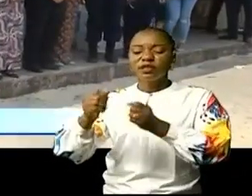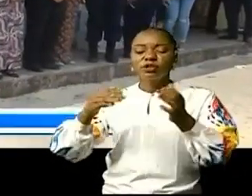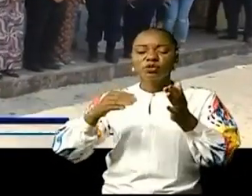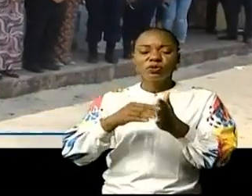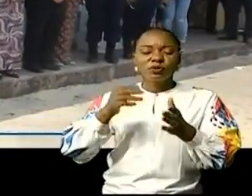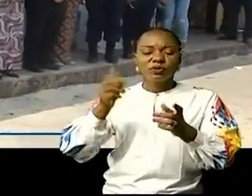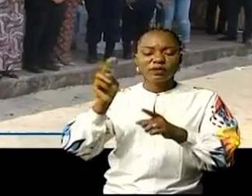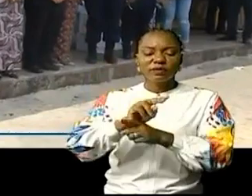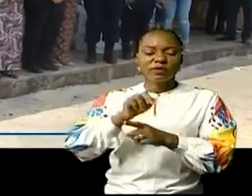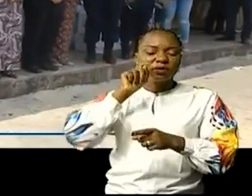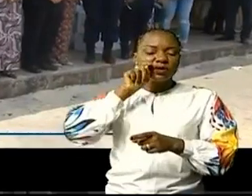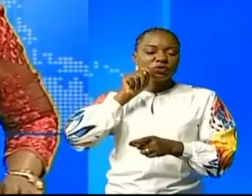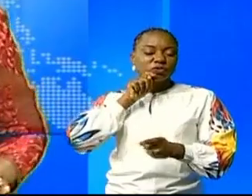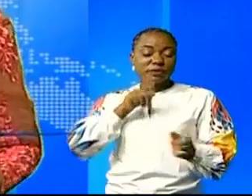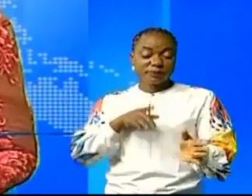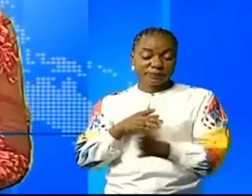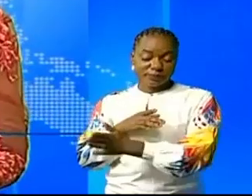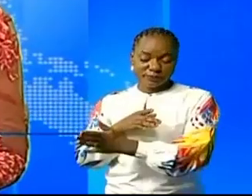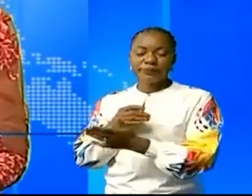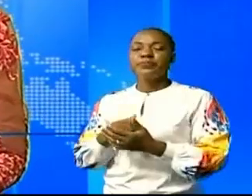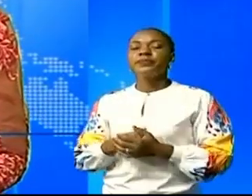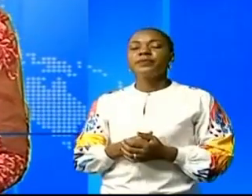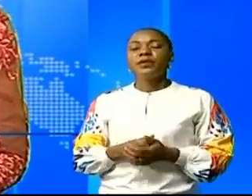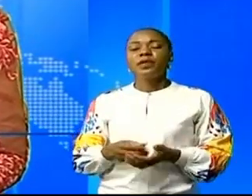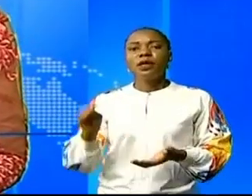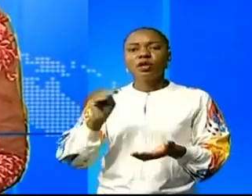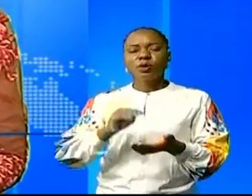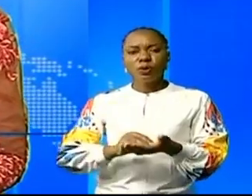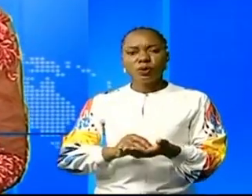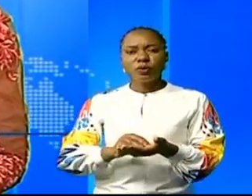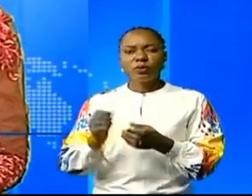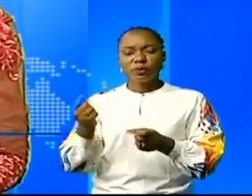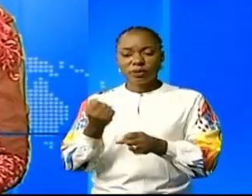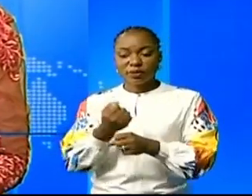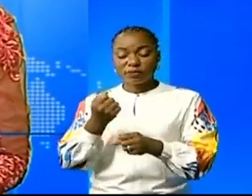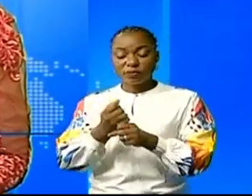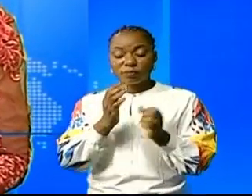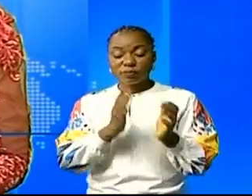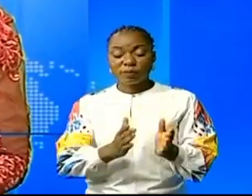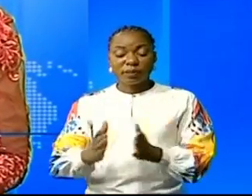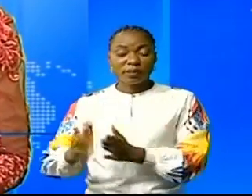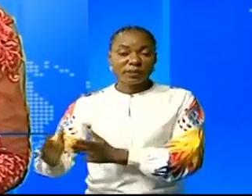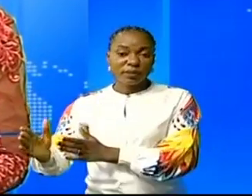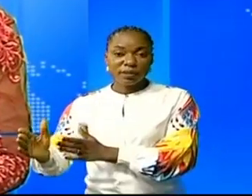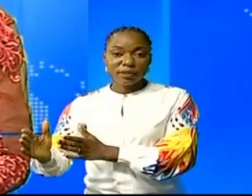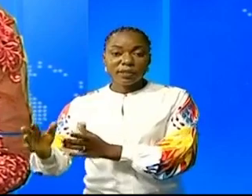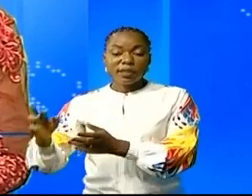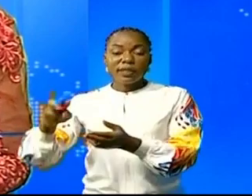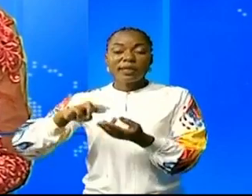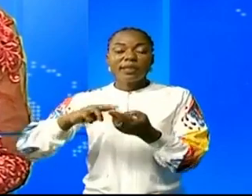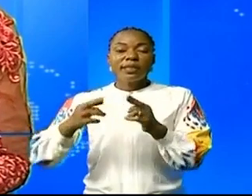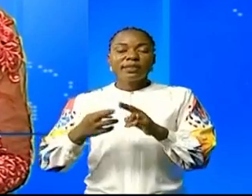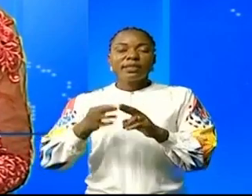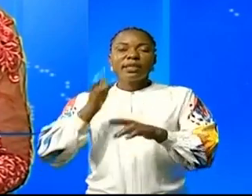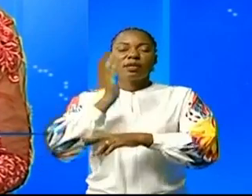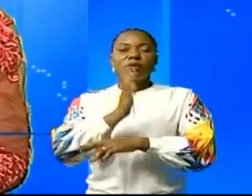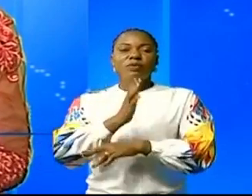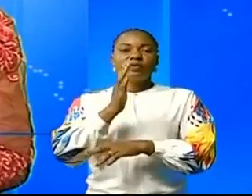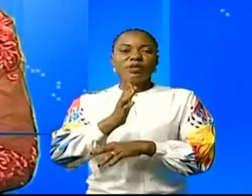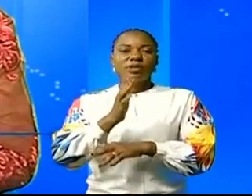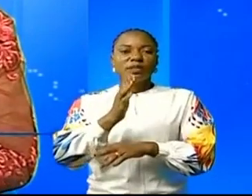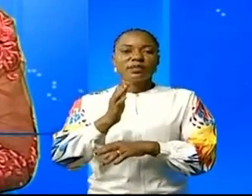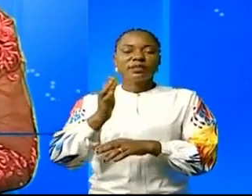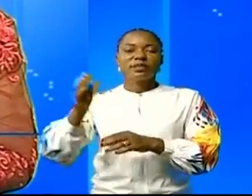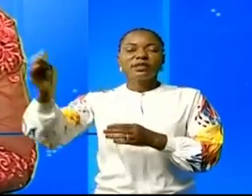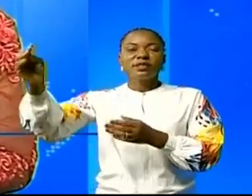violences sexuelles. Et en marge des travaux préparatoires relatifs à la conférence sur les